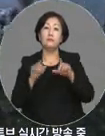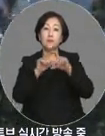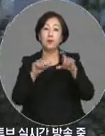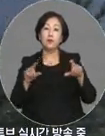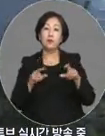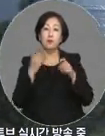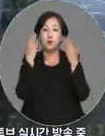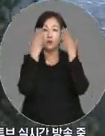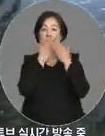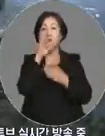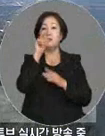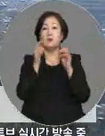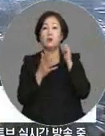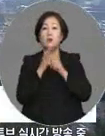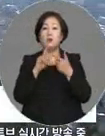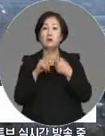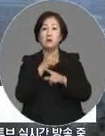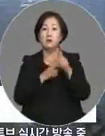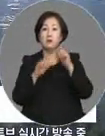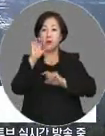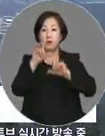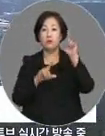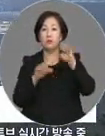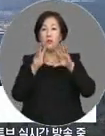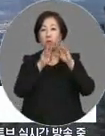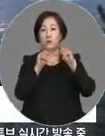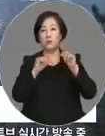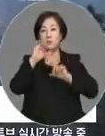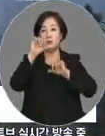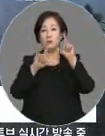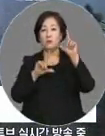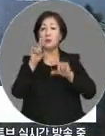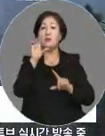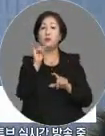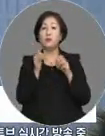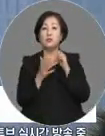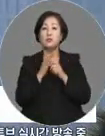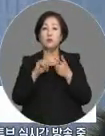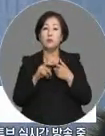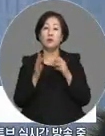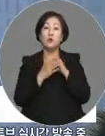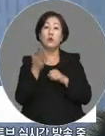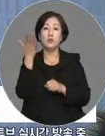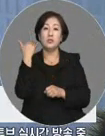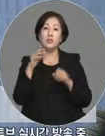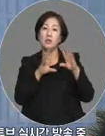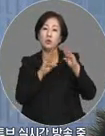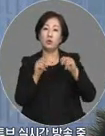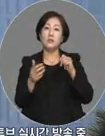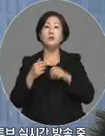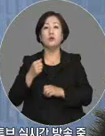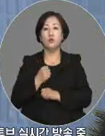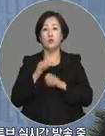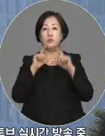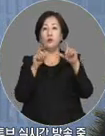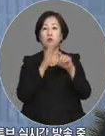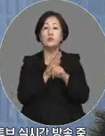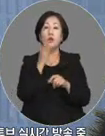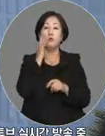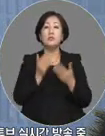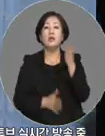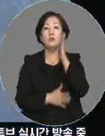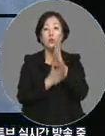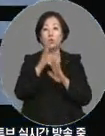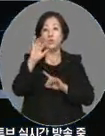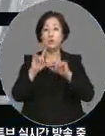평소 선명하게 보이던 건물들 위로 뿌연 먼지가 내려앉았습니다. 지난달 초미세먼지 주의보가 내려진 울산